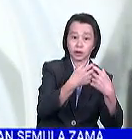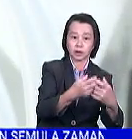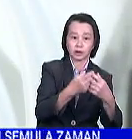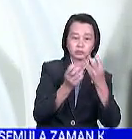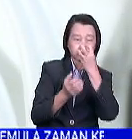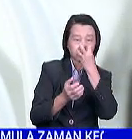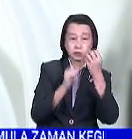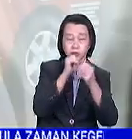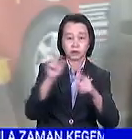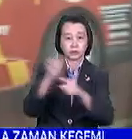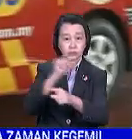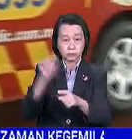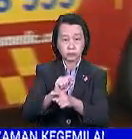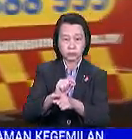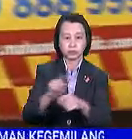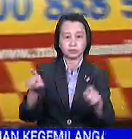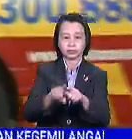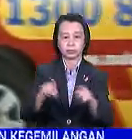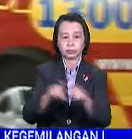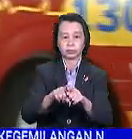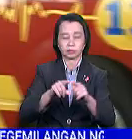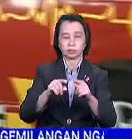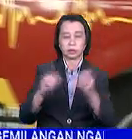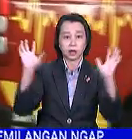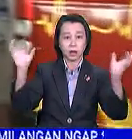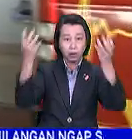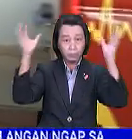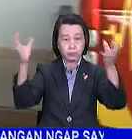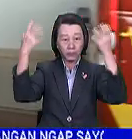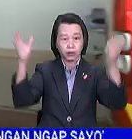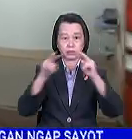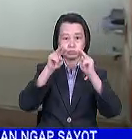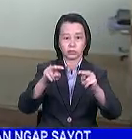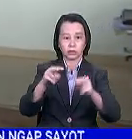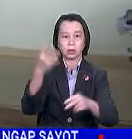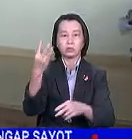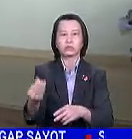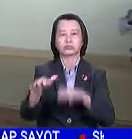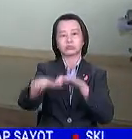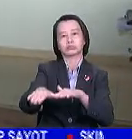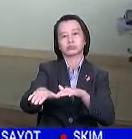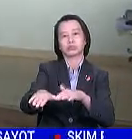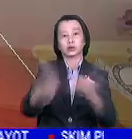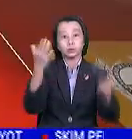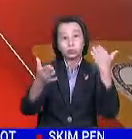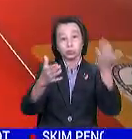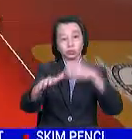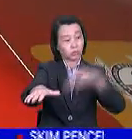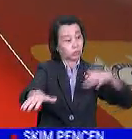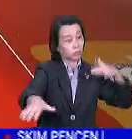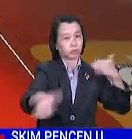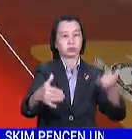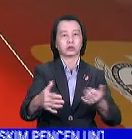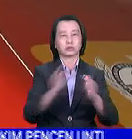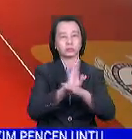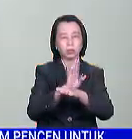tidak digunakan lagi. Begitu juga dengan pergerakan ambulans yang dilihat berkurangan berbanding kebiasaannya yang sangat sibuk